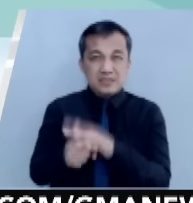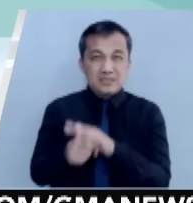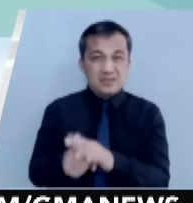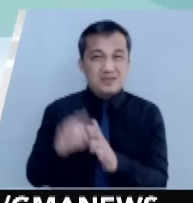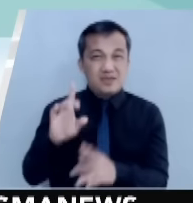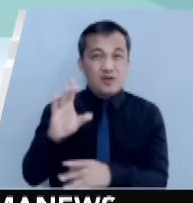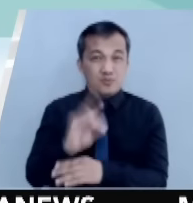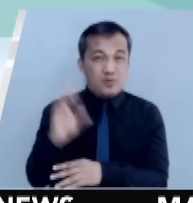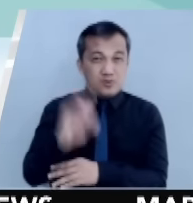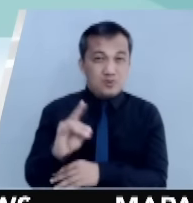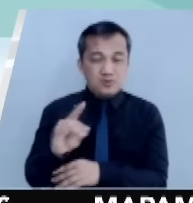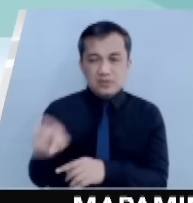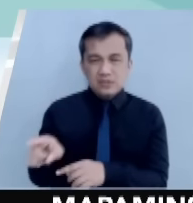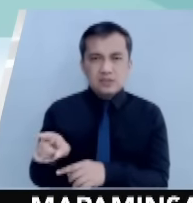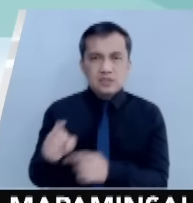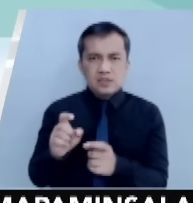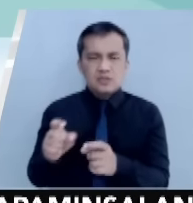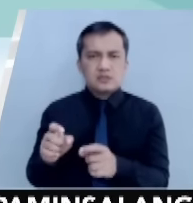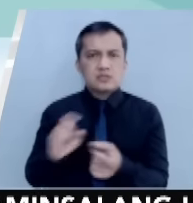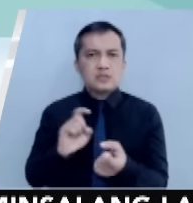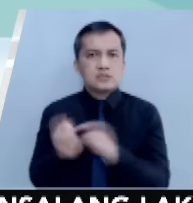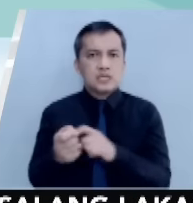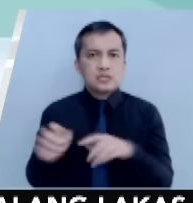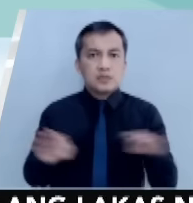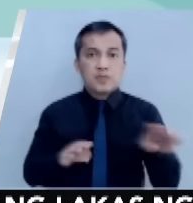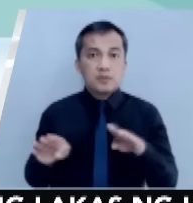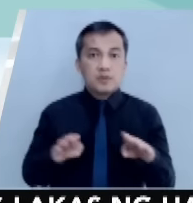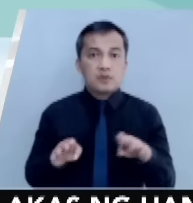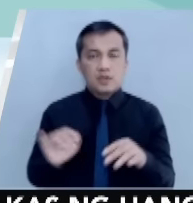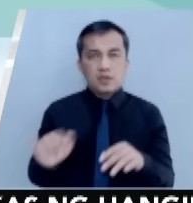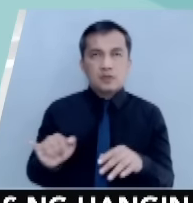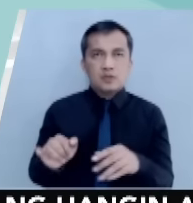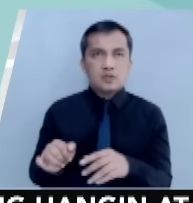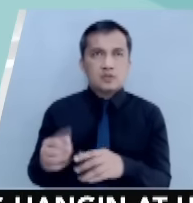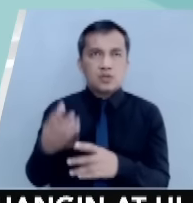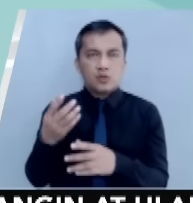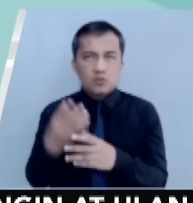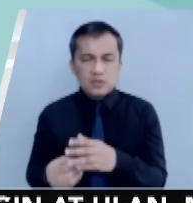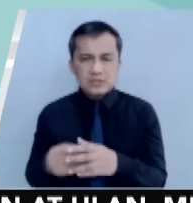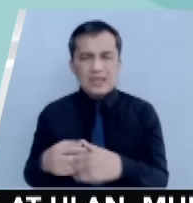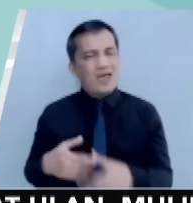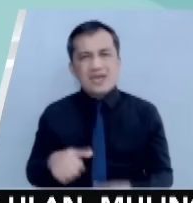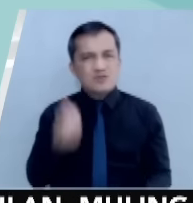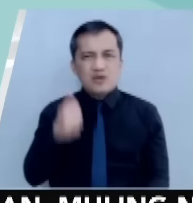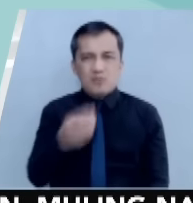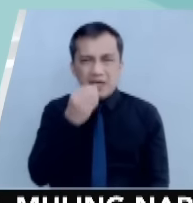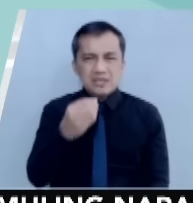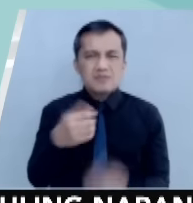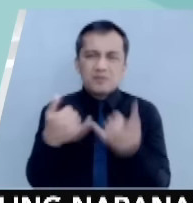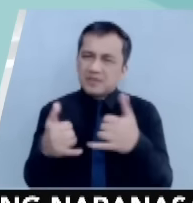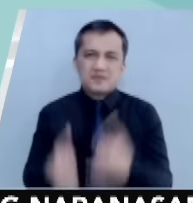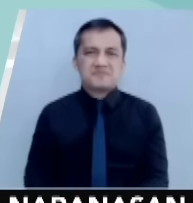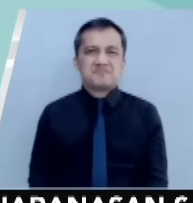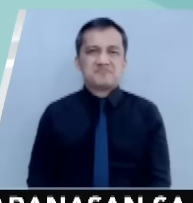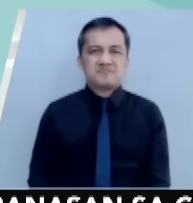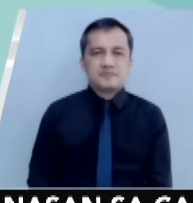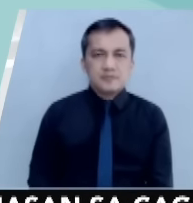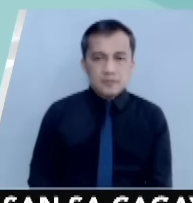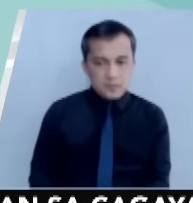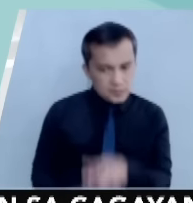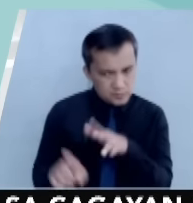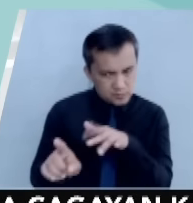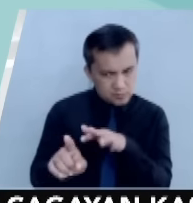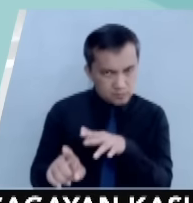merong pagbabago sa kanilang behavior. Gaya kapag nawawalan sila ng gana na makipaglaro at kumain. Una is observe lang muna. So after 3 days